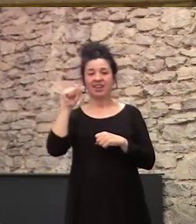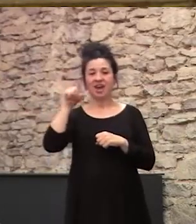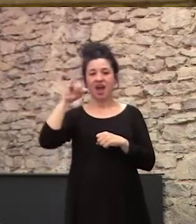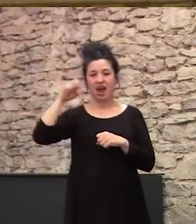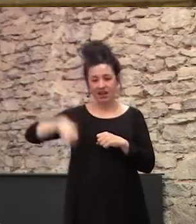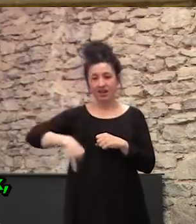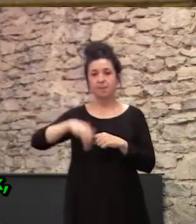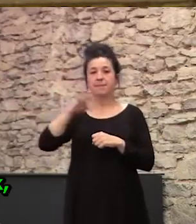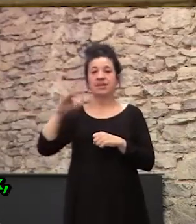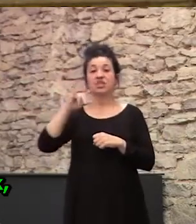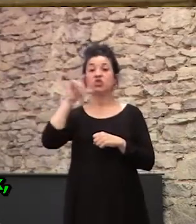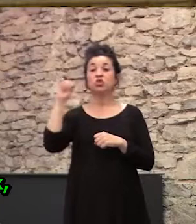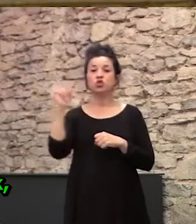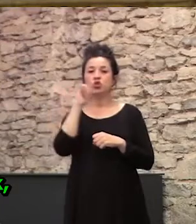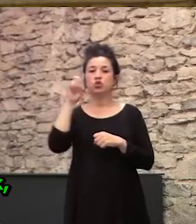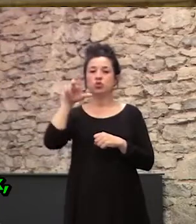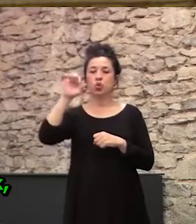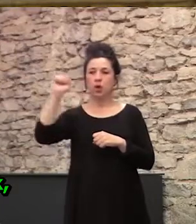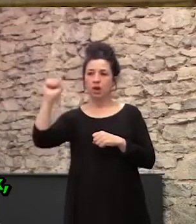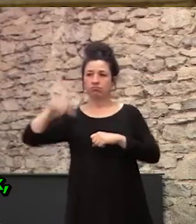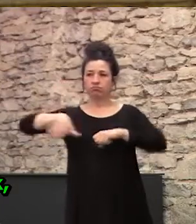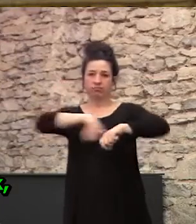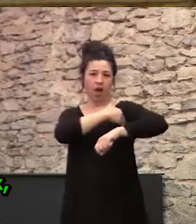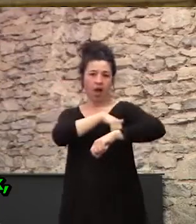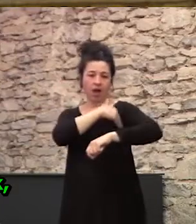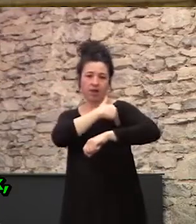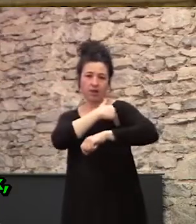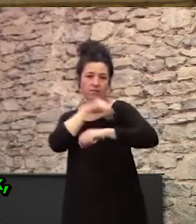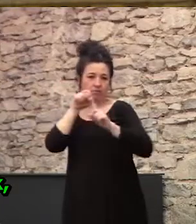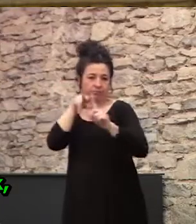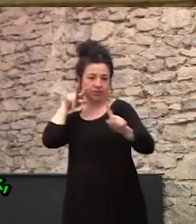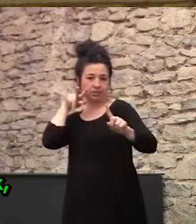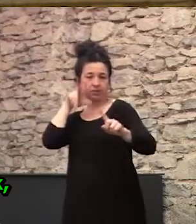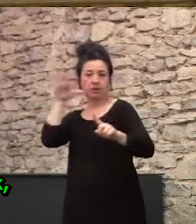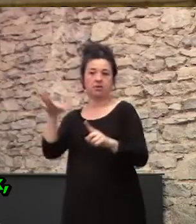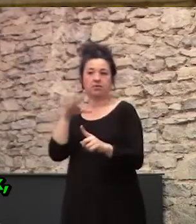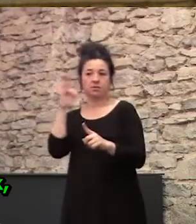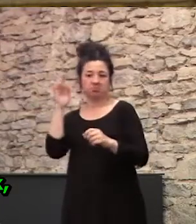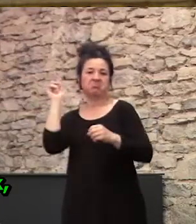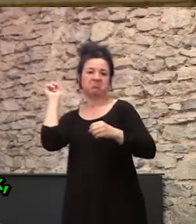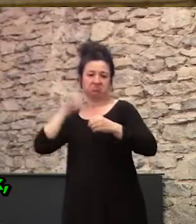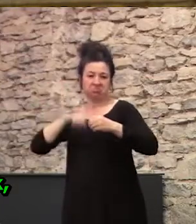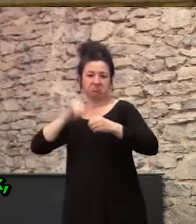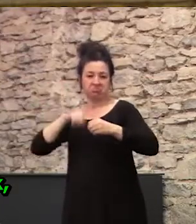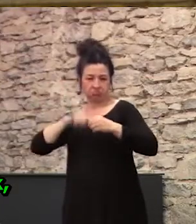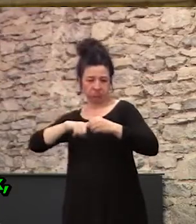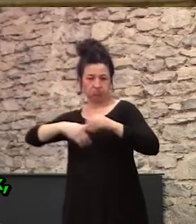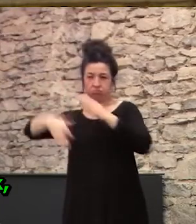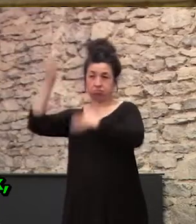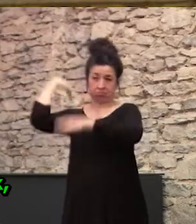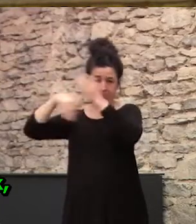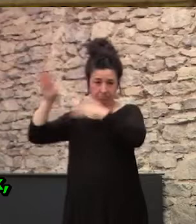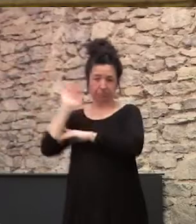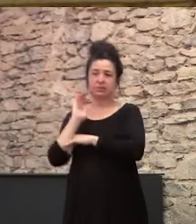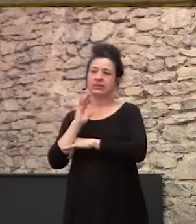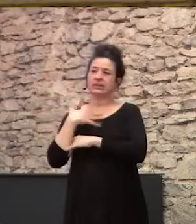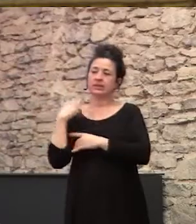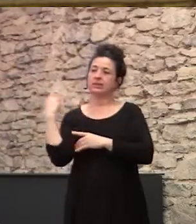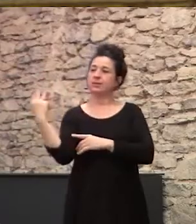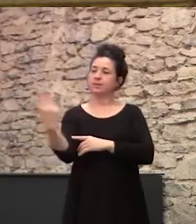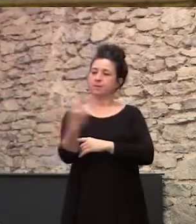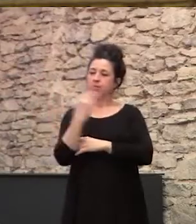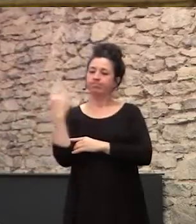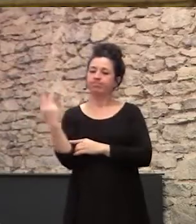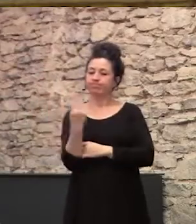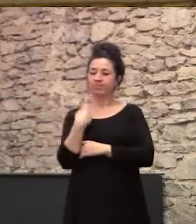gehiago akademiaren ikuspegitik, eta Katialen, ba, bueno, bai da, izan da militantea aspalditik. Eta orduan bai horra